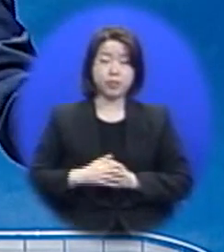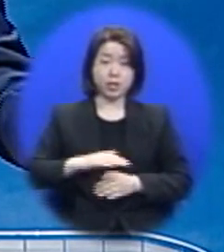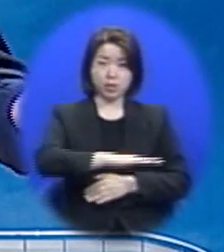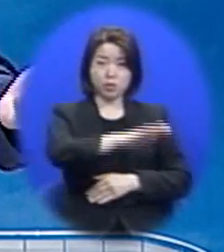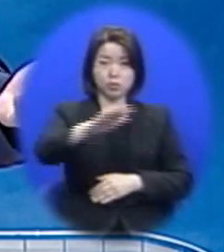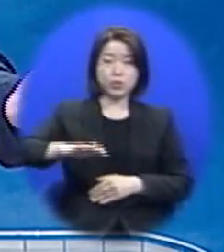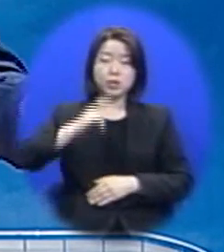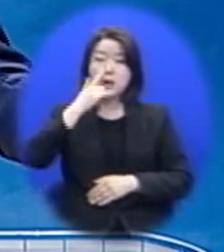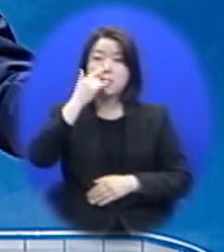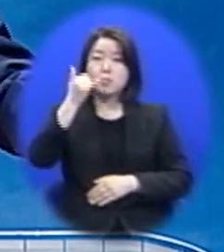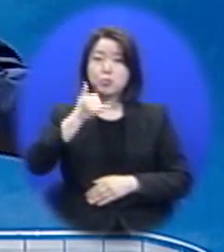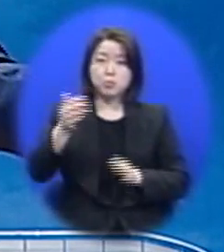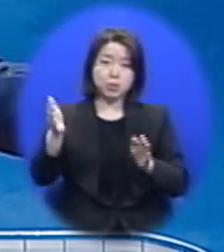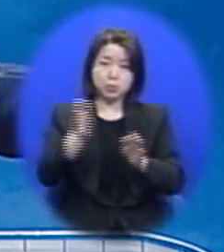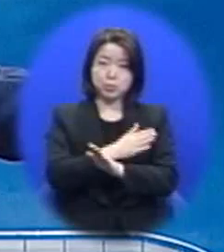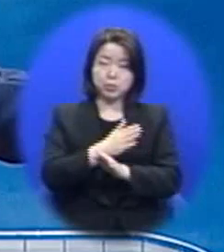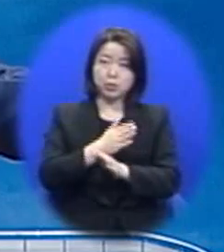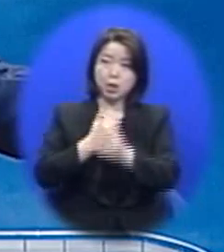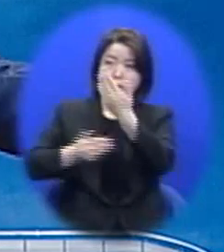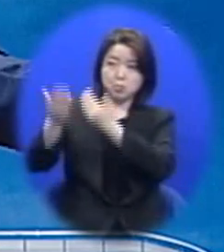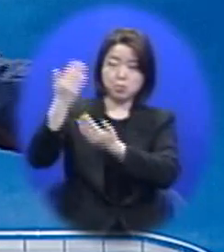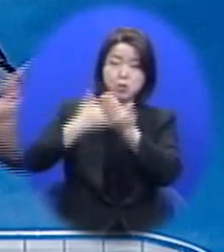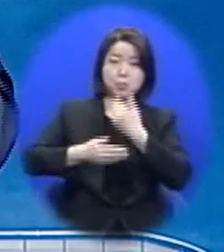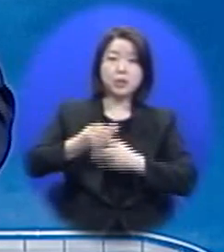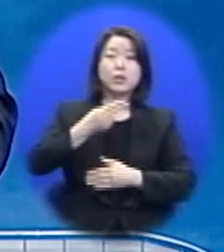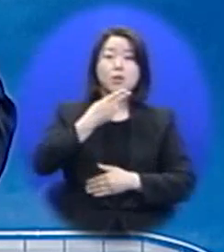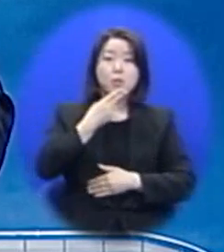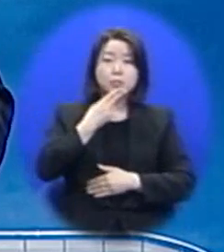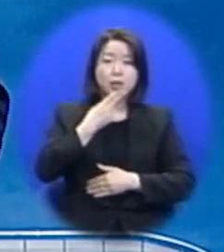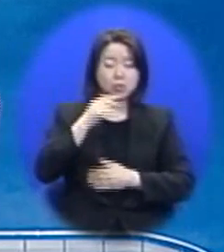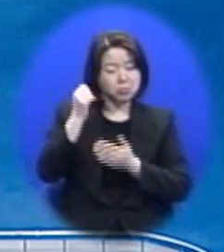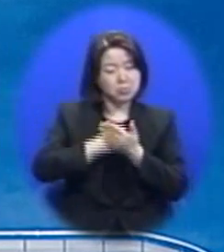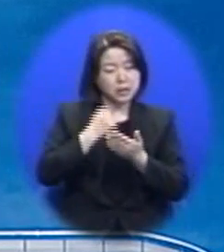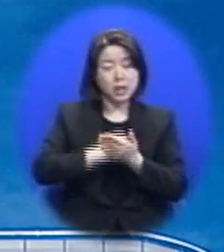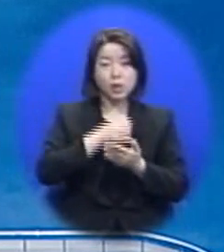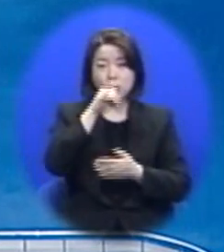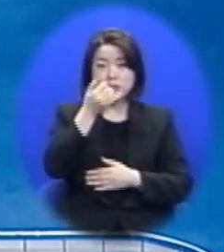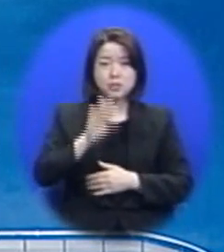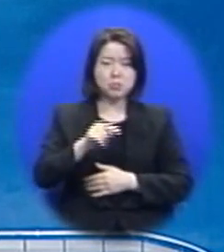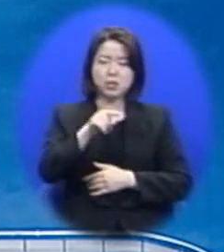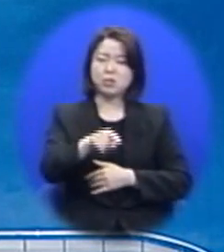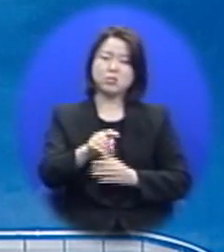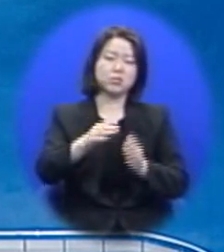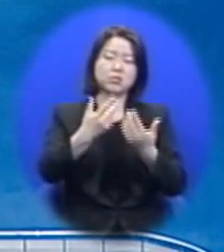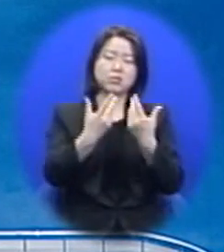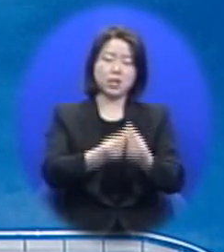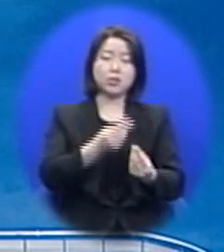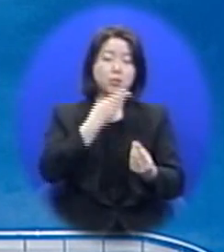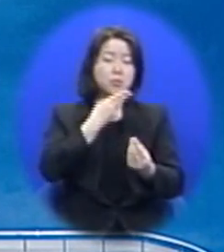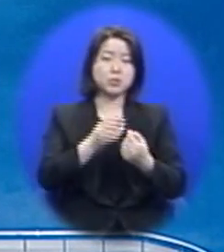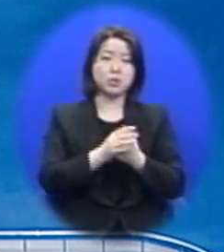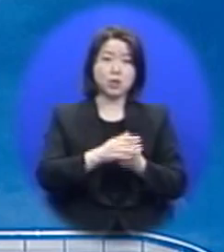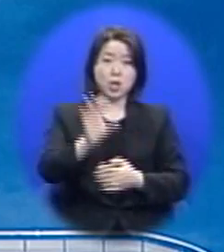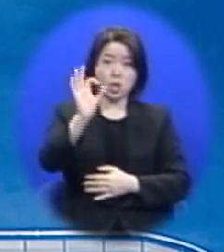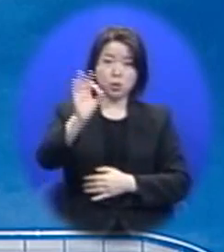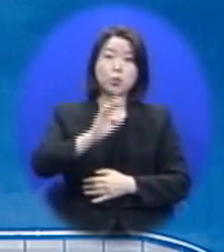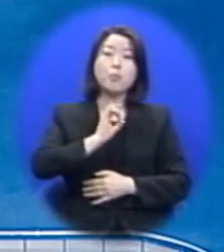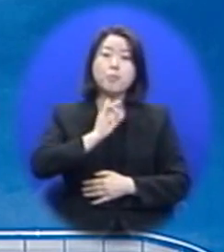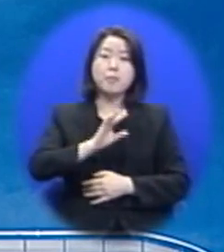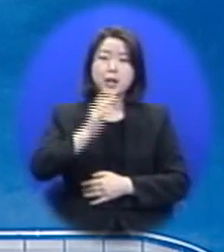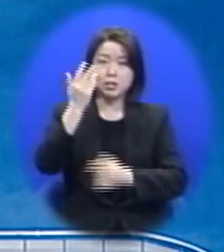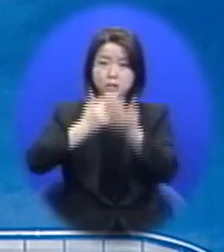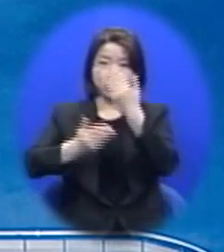우리는 부모로부터 별로 물려받은 게 없다고들 한탄하지만 그런 경우는 없습니다. 돈만 유산이